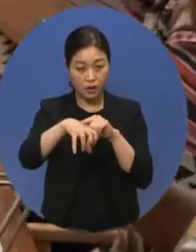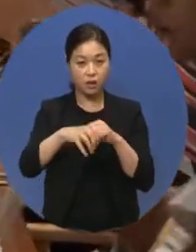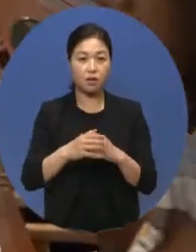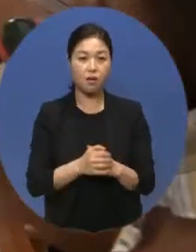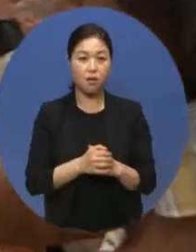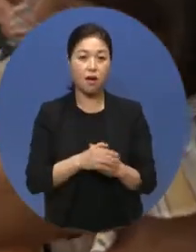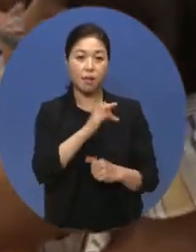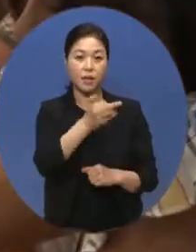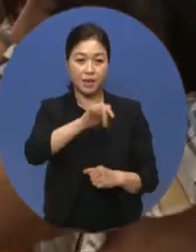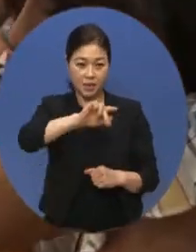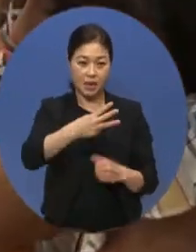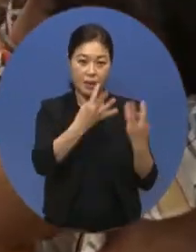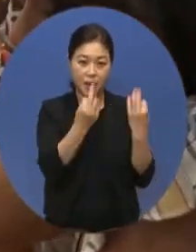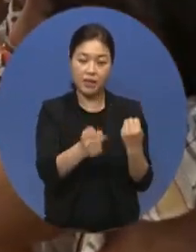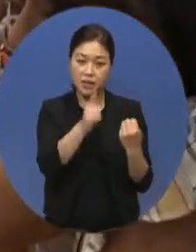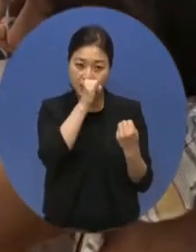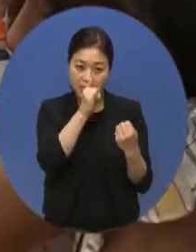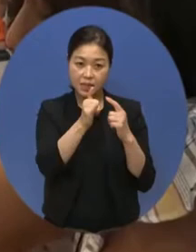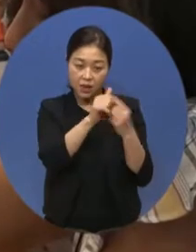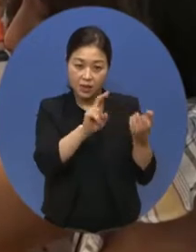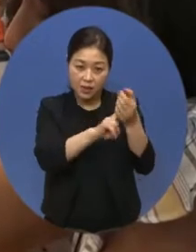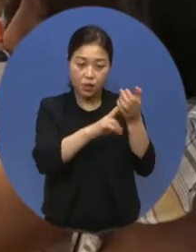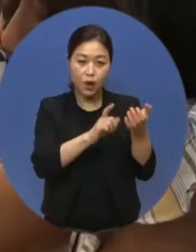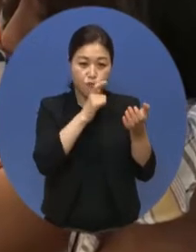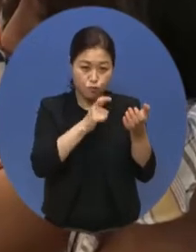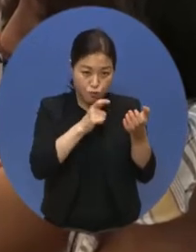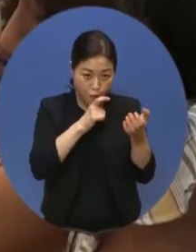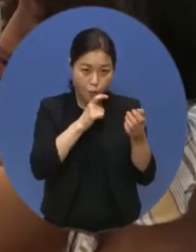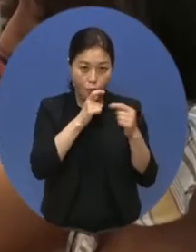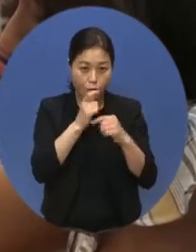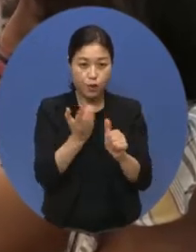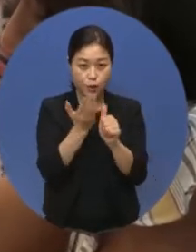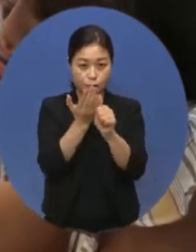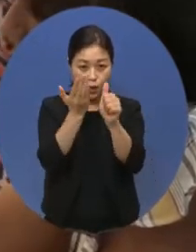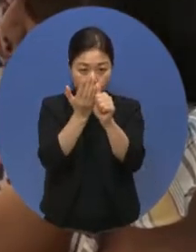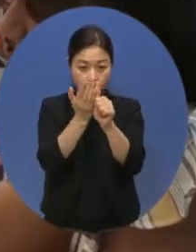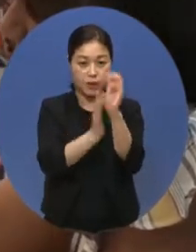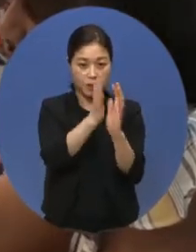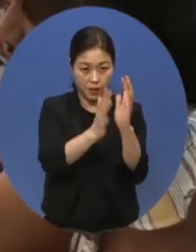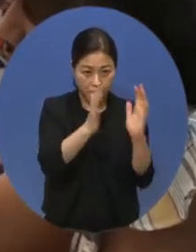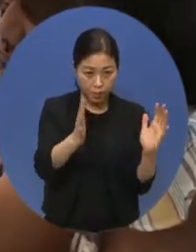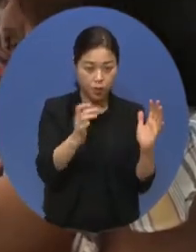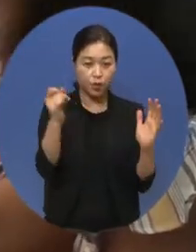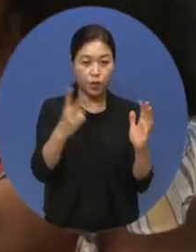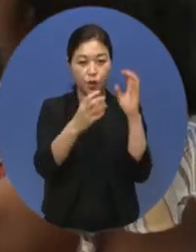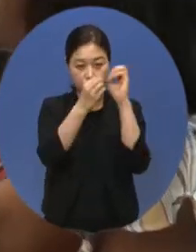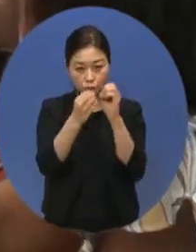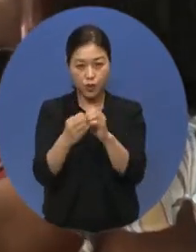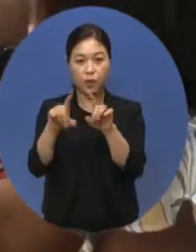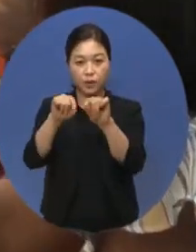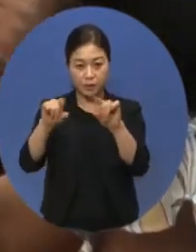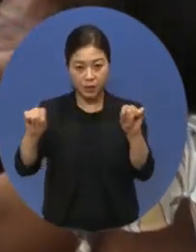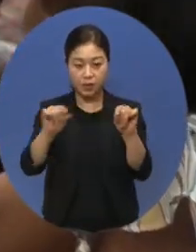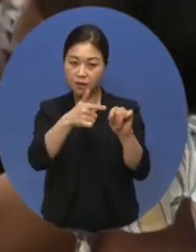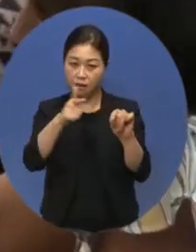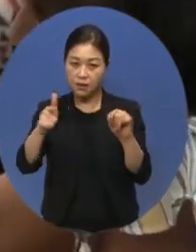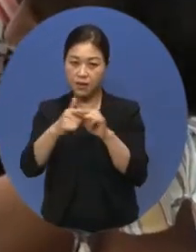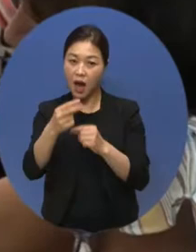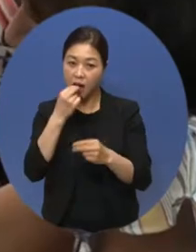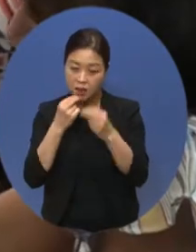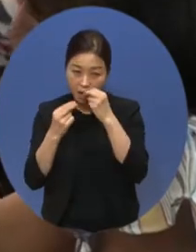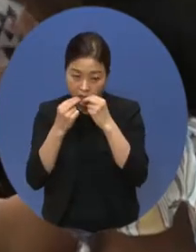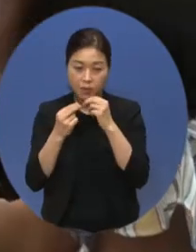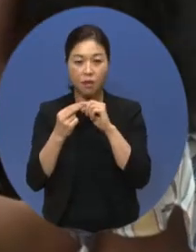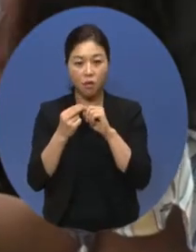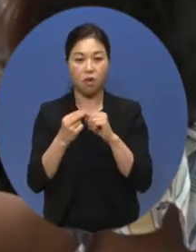가진 희귀한 기적의 물을 활용해 노지에서 재배된 채소류 등 고유한 전통 음식들의 맛을 본 외신